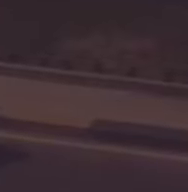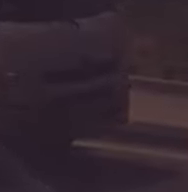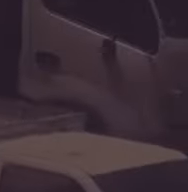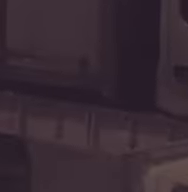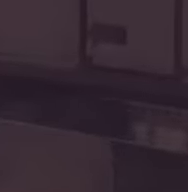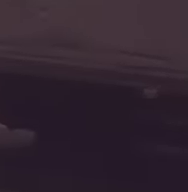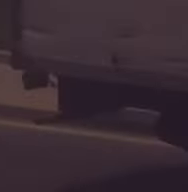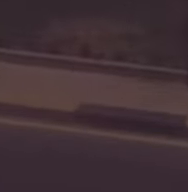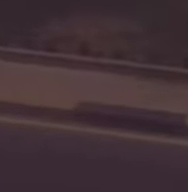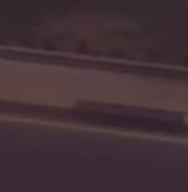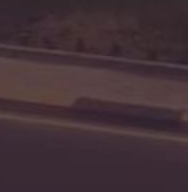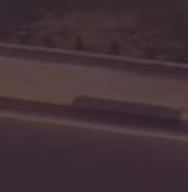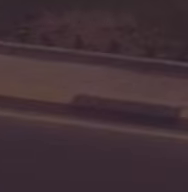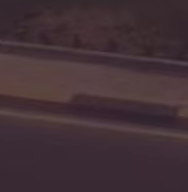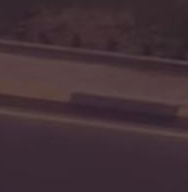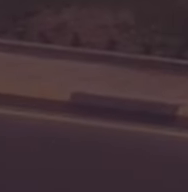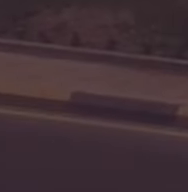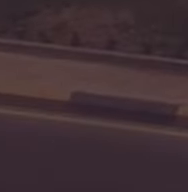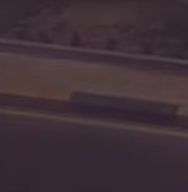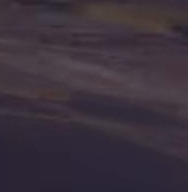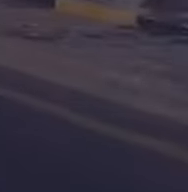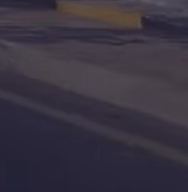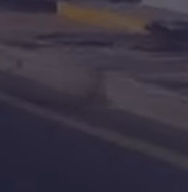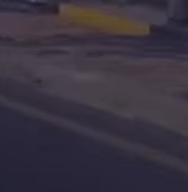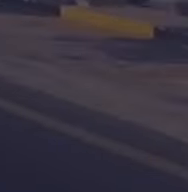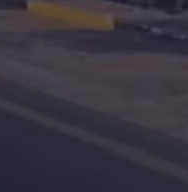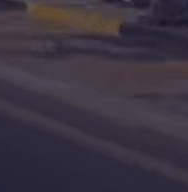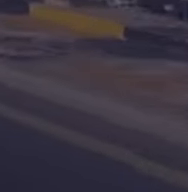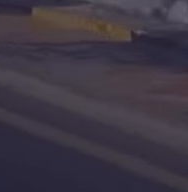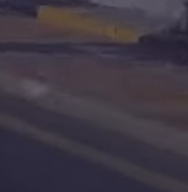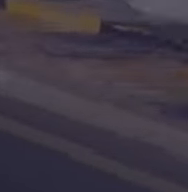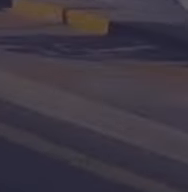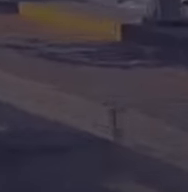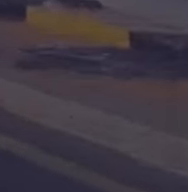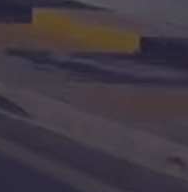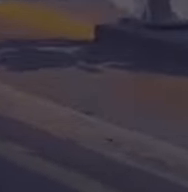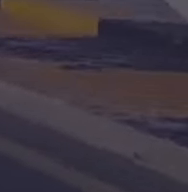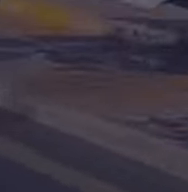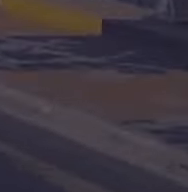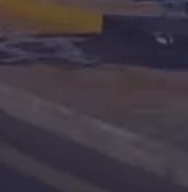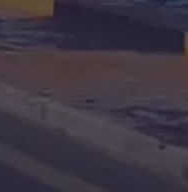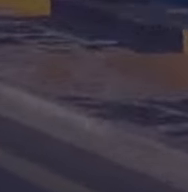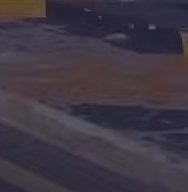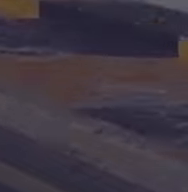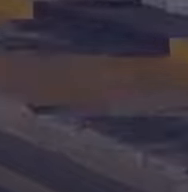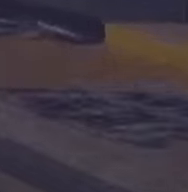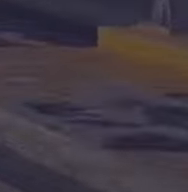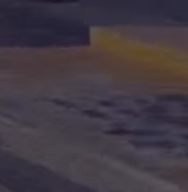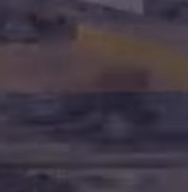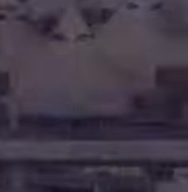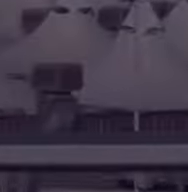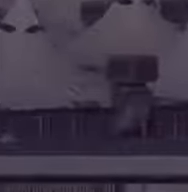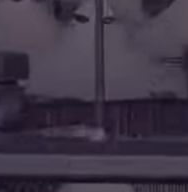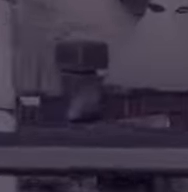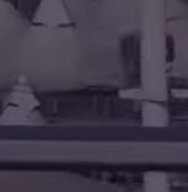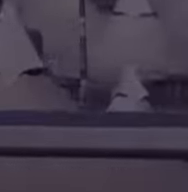saat ini masih berada di Mekah, diminta meninggalkan Mekah mulai 15 Dzulkaidah hingga 15 Dzulhijjah. Pemerintah Arab